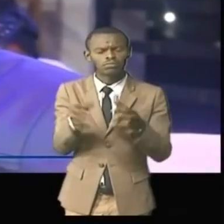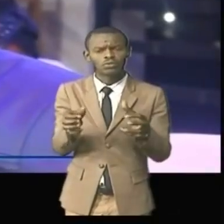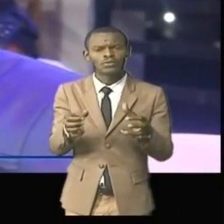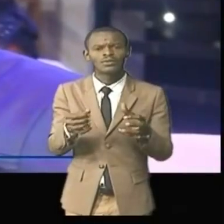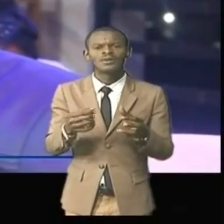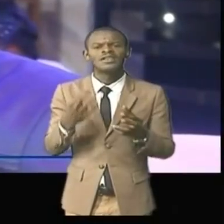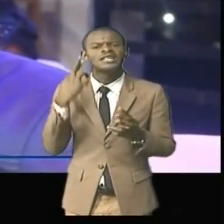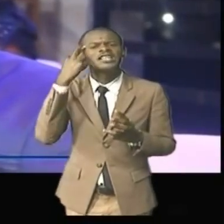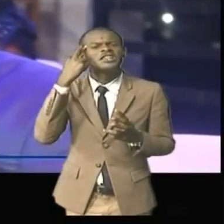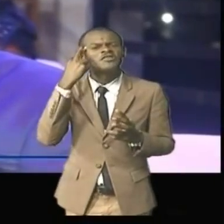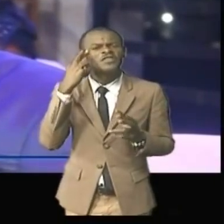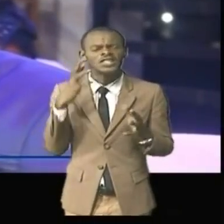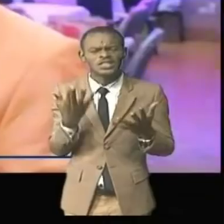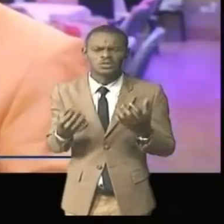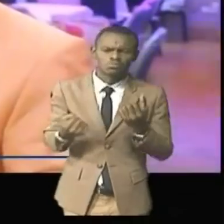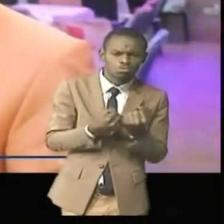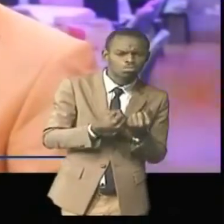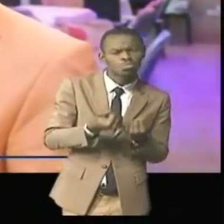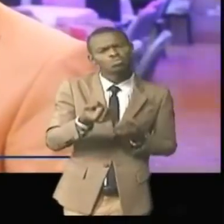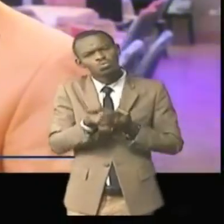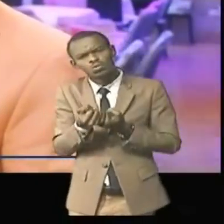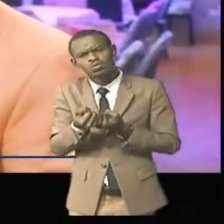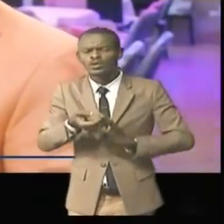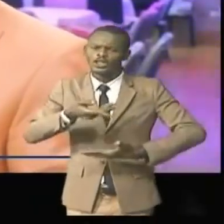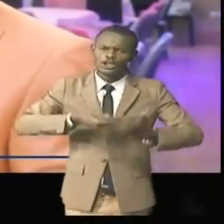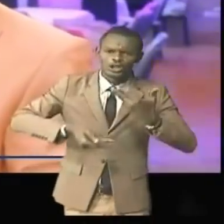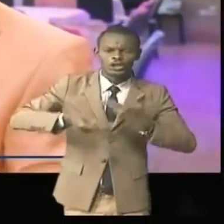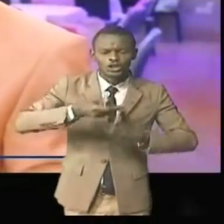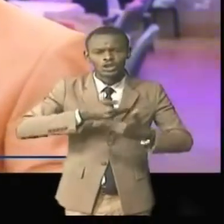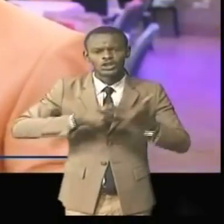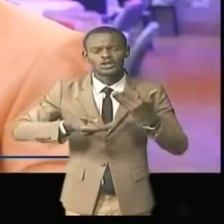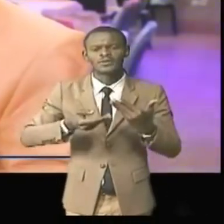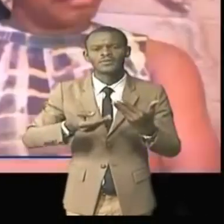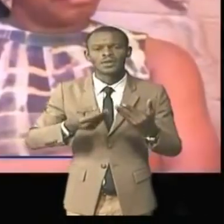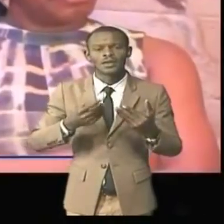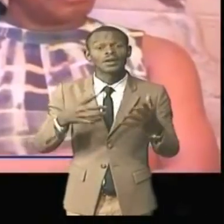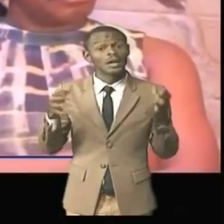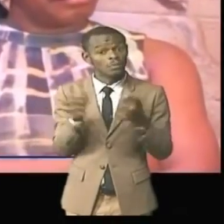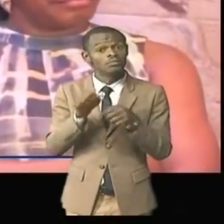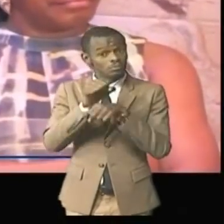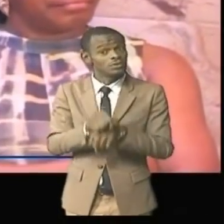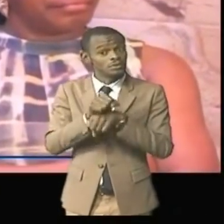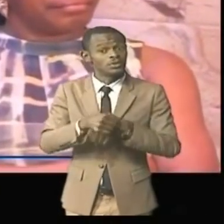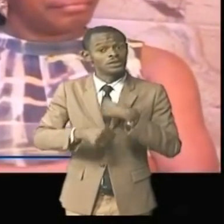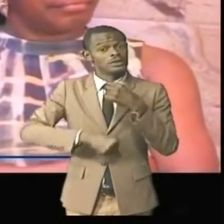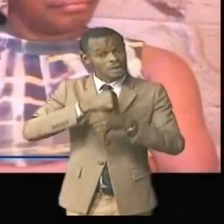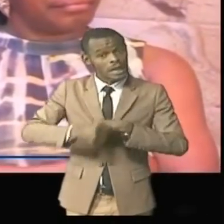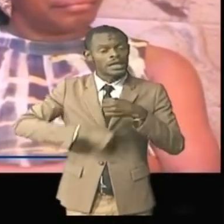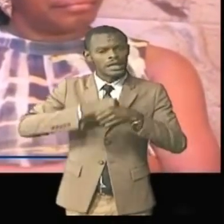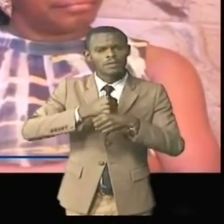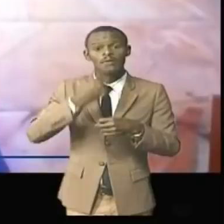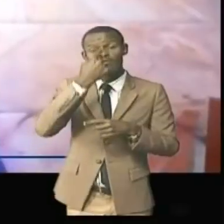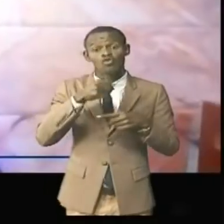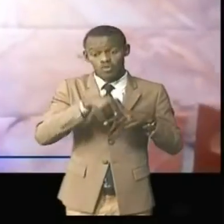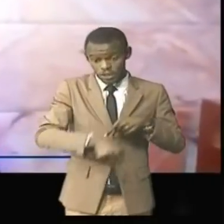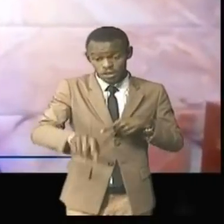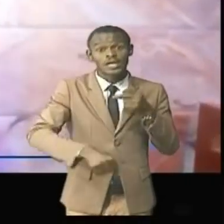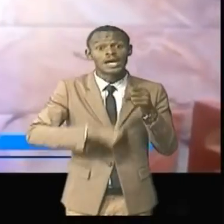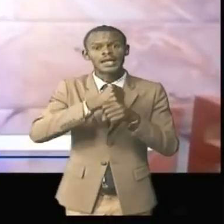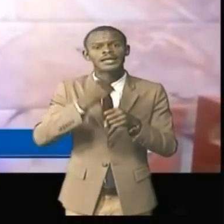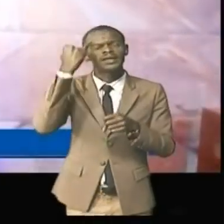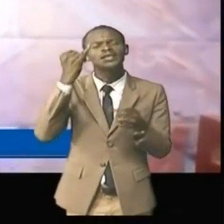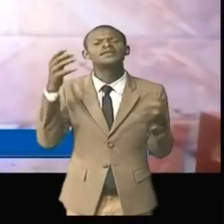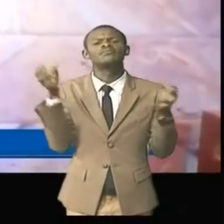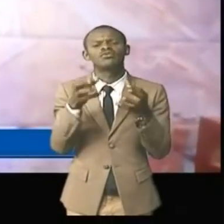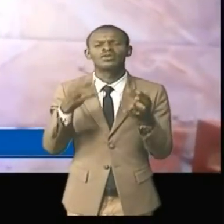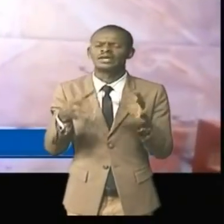Ces rencontres, des échanges en ce début de l'année 2022 s'avèrent nécessaires afin de cimenter l'unité. Et cette